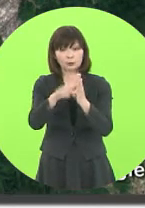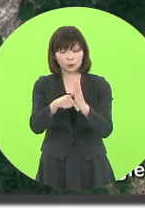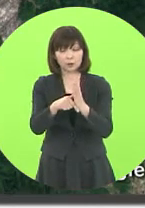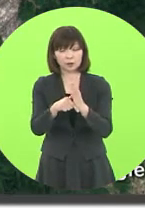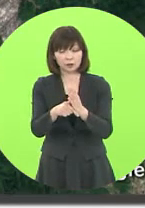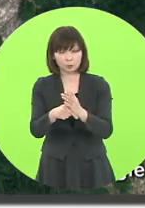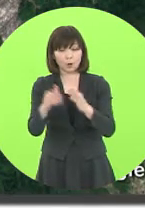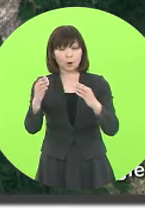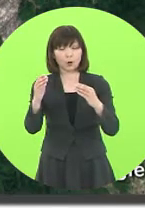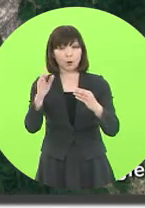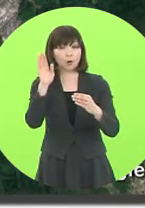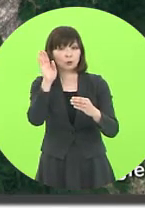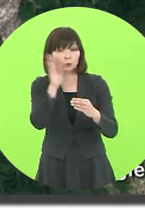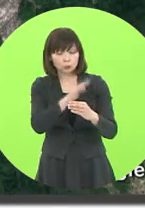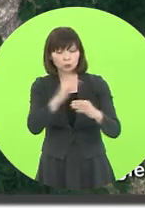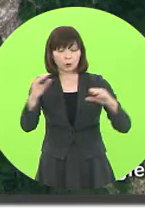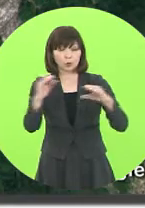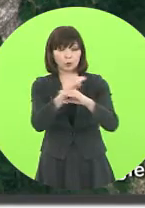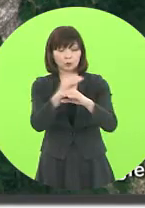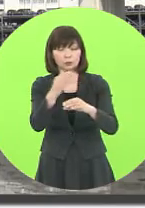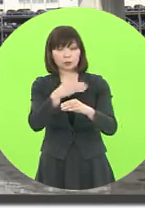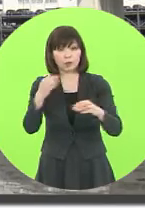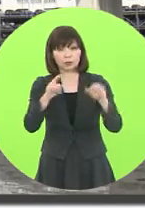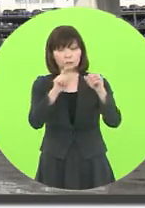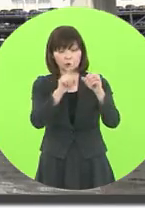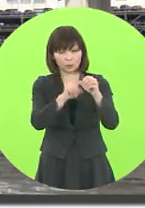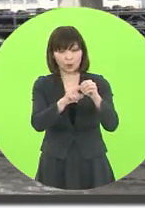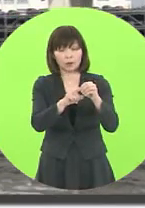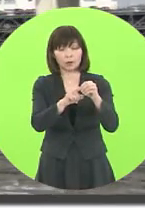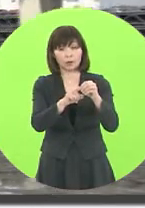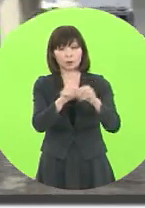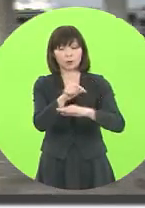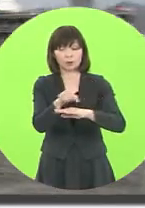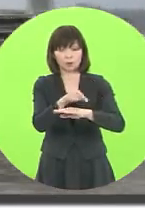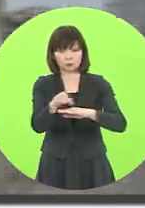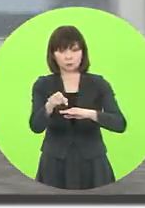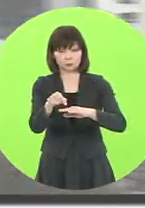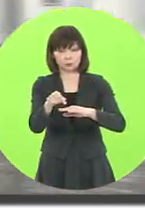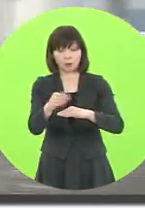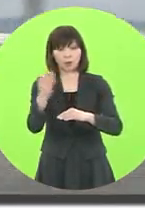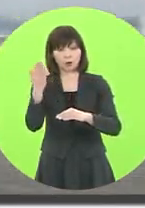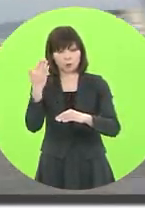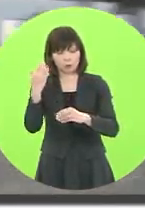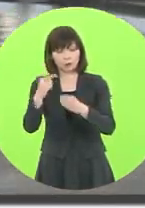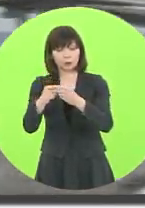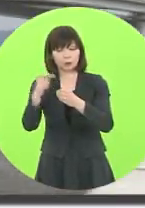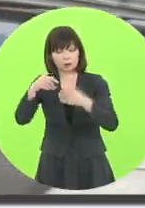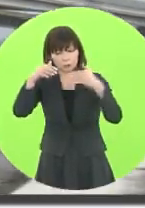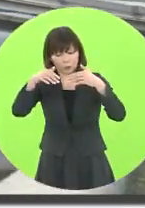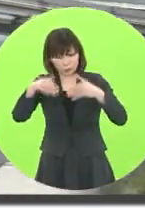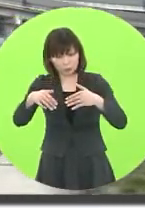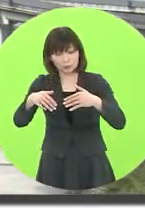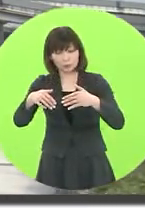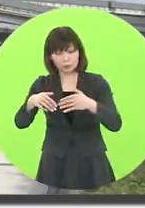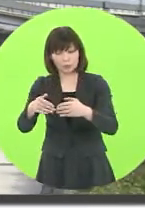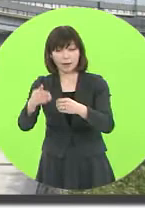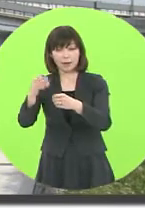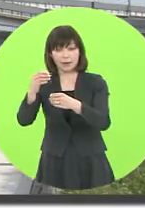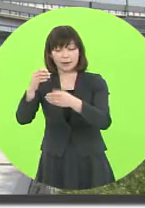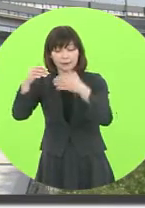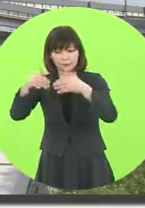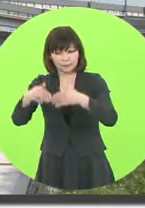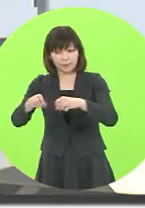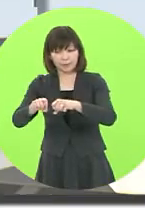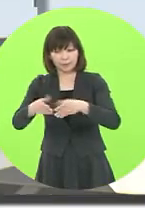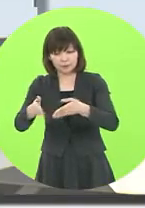備の一環として、2018年の豪雨災害により交通網が寸断した呉地域へ、広島駅から5号線